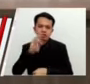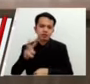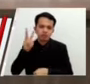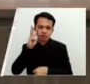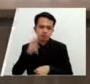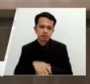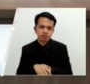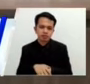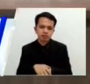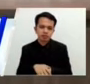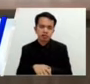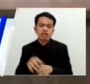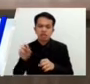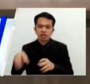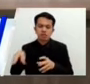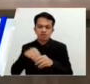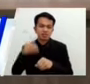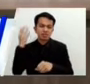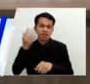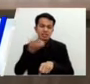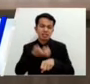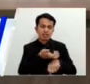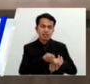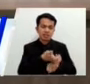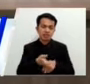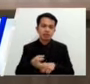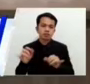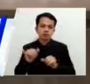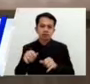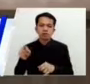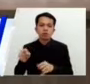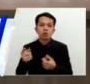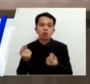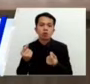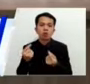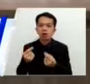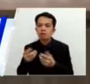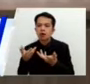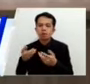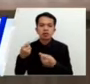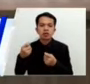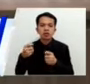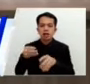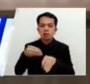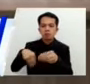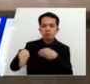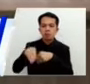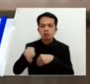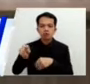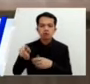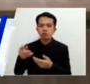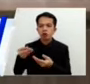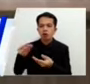scam. And she was trying to bribe officials in Malacanang